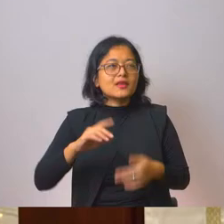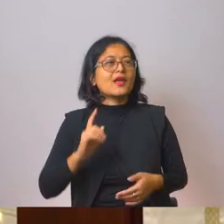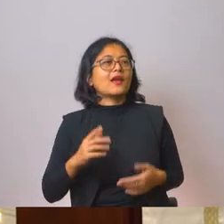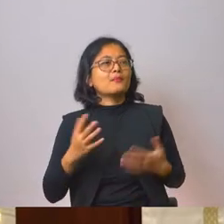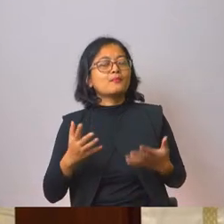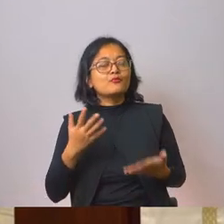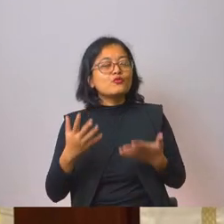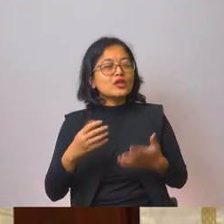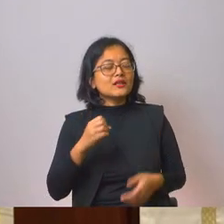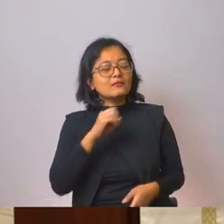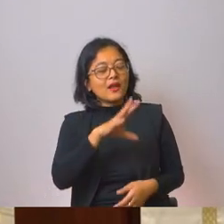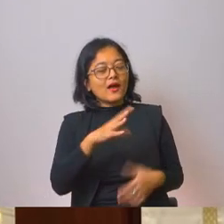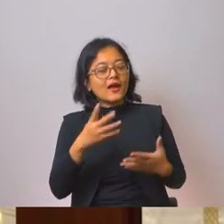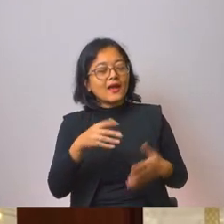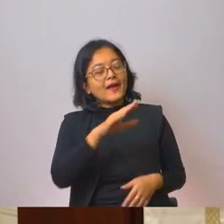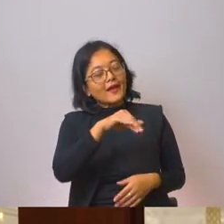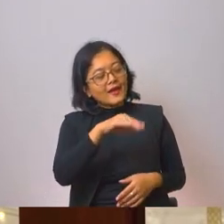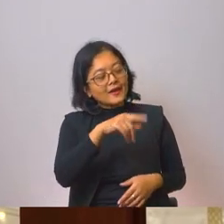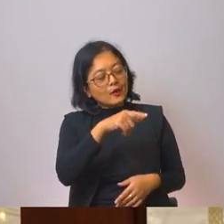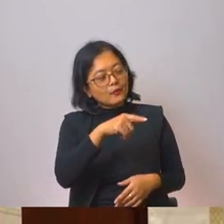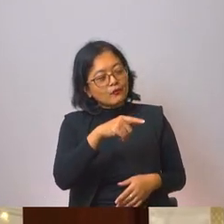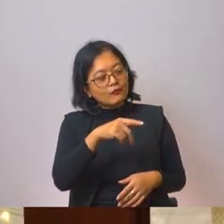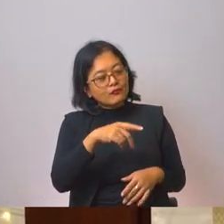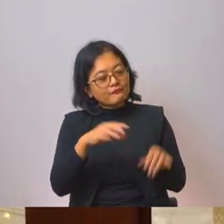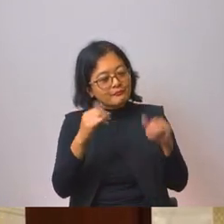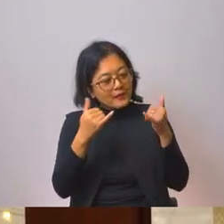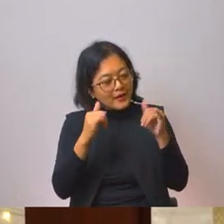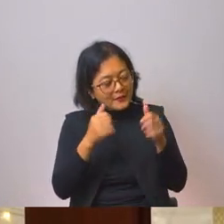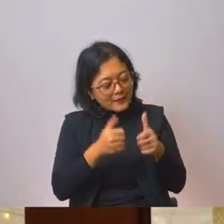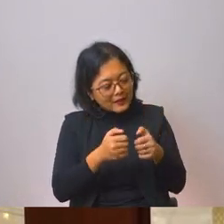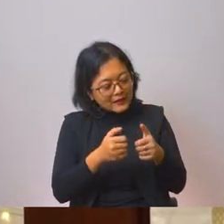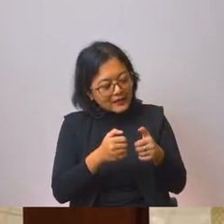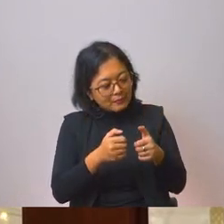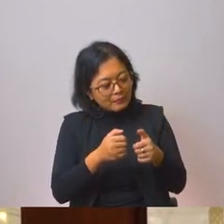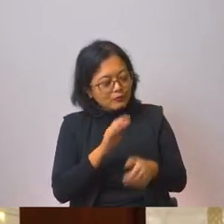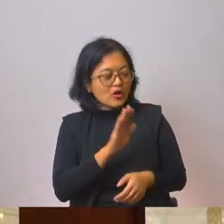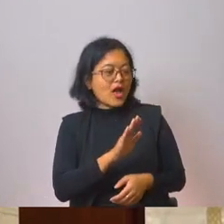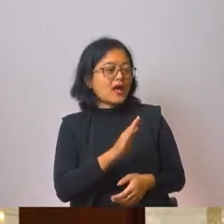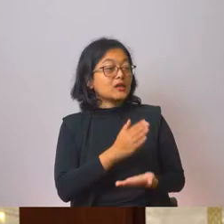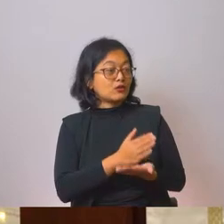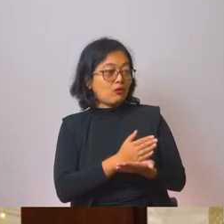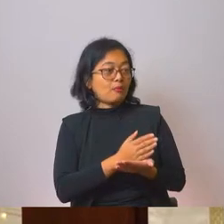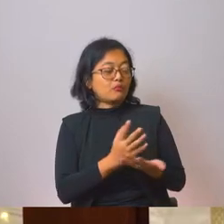sudah dulu ya gitu. Oke. Okay. Ya, thank you Boas. Saya